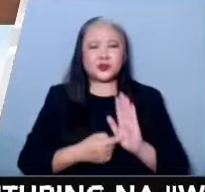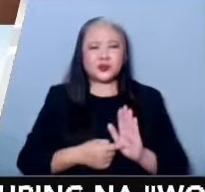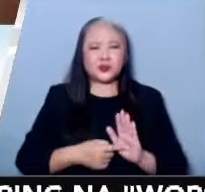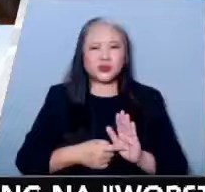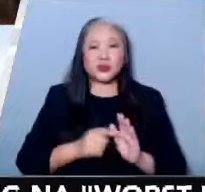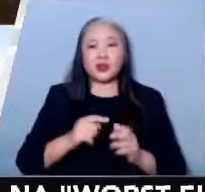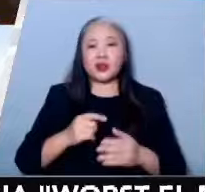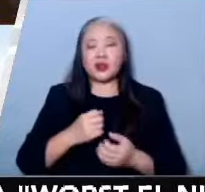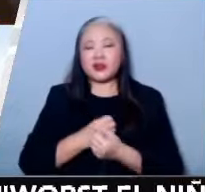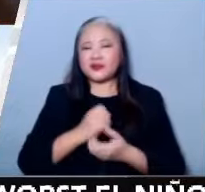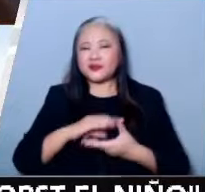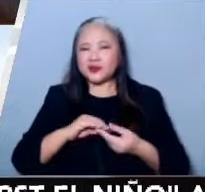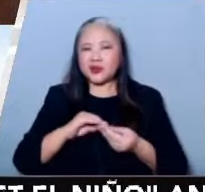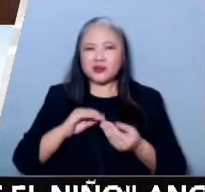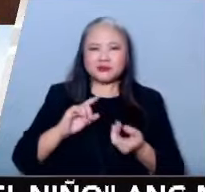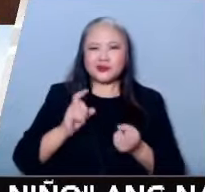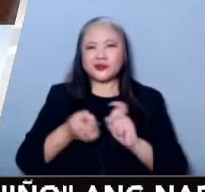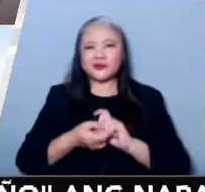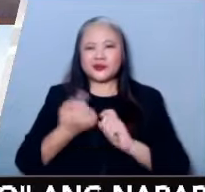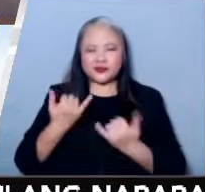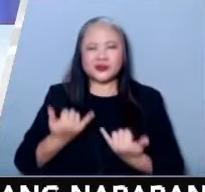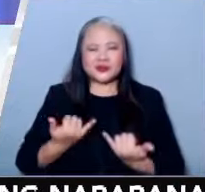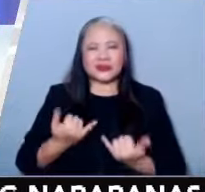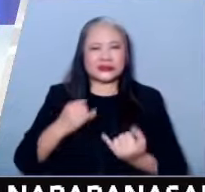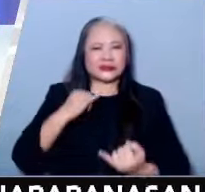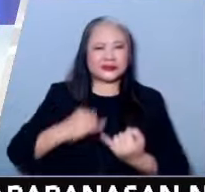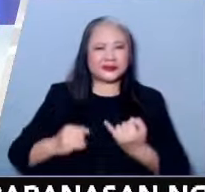sa Gigil finale.